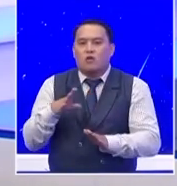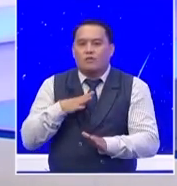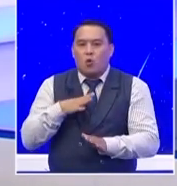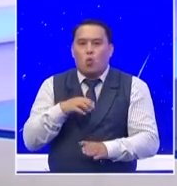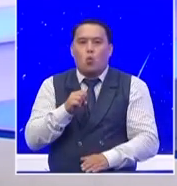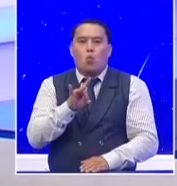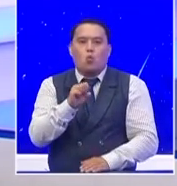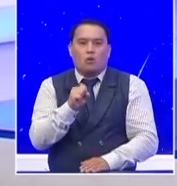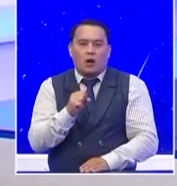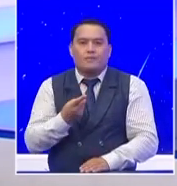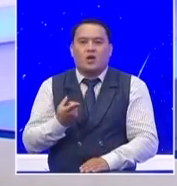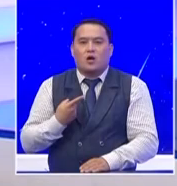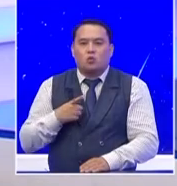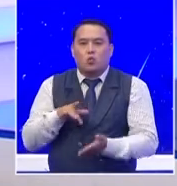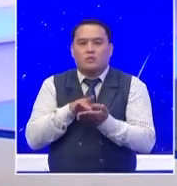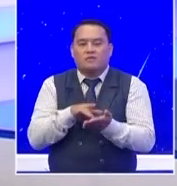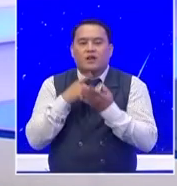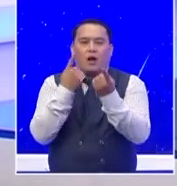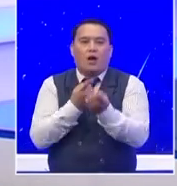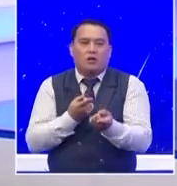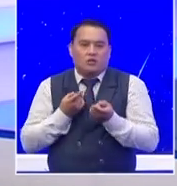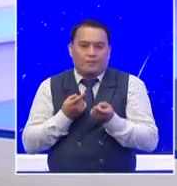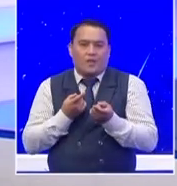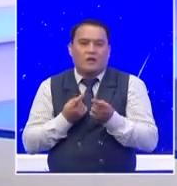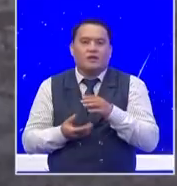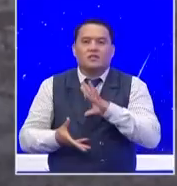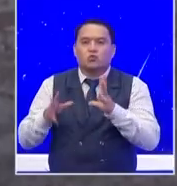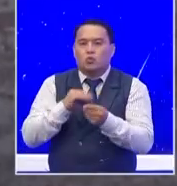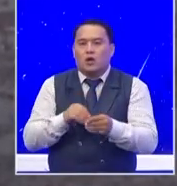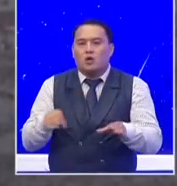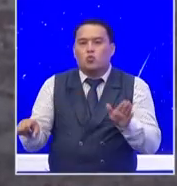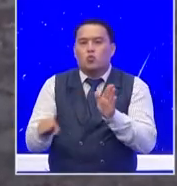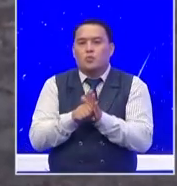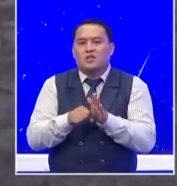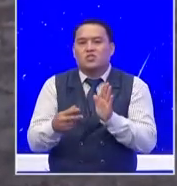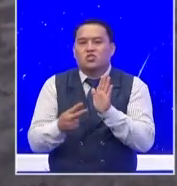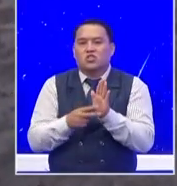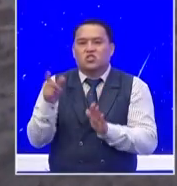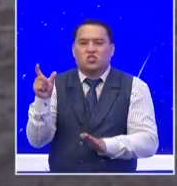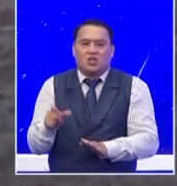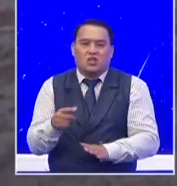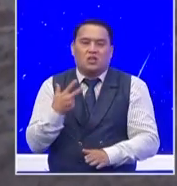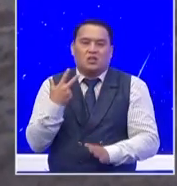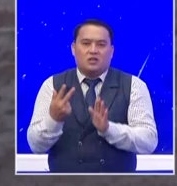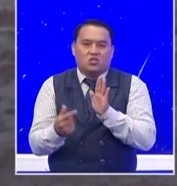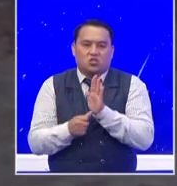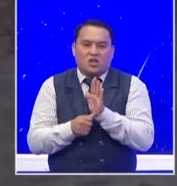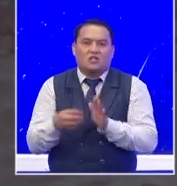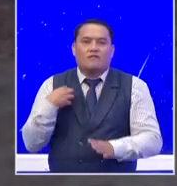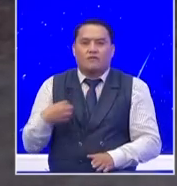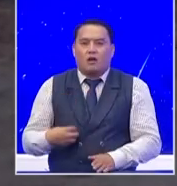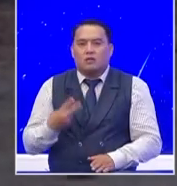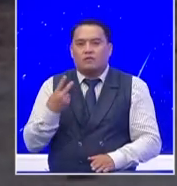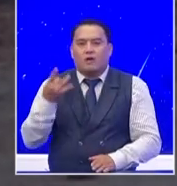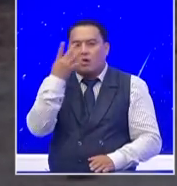заповеднике Кура, который привлекает туристов со всего мира. В результате нападения погибли 6 граждан Франции и 2 нигерийцев. Убитые в Нигере